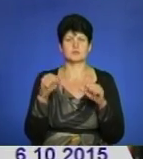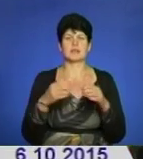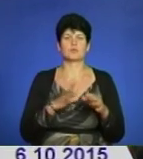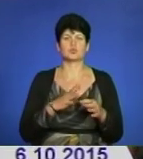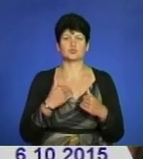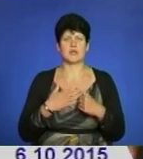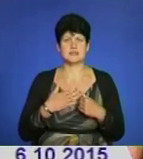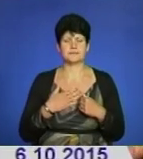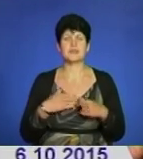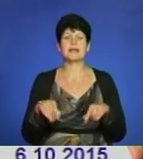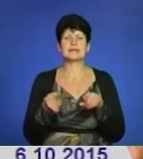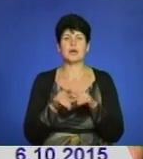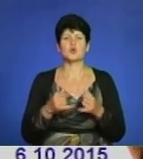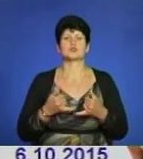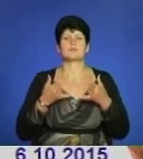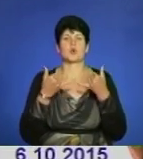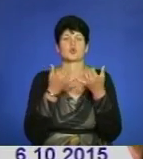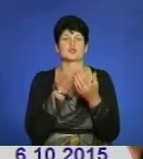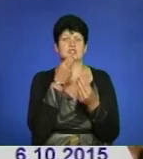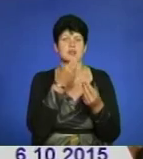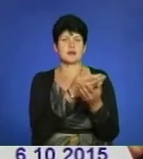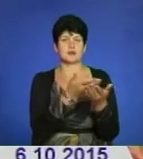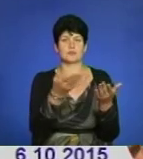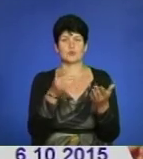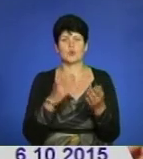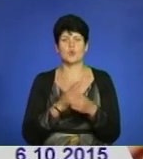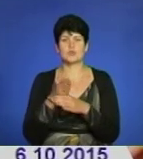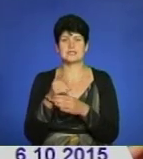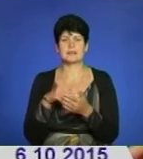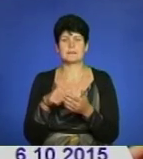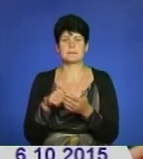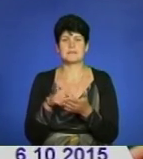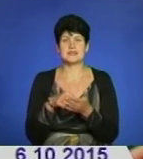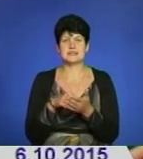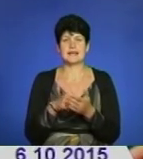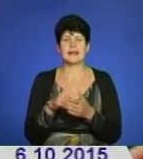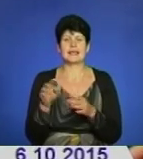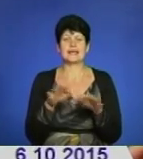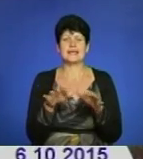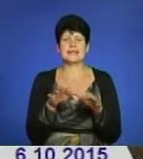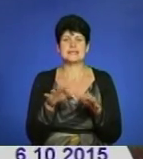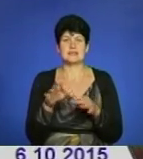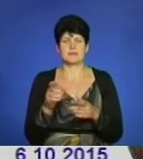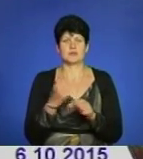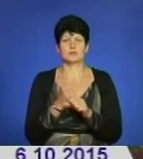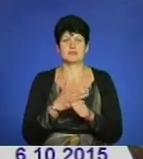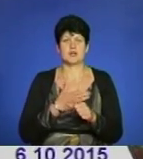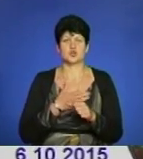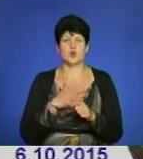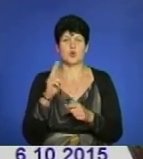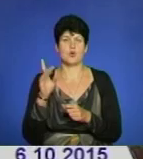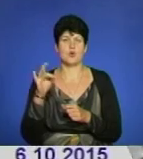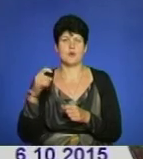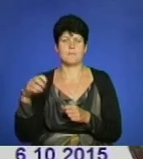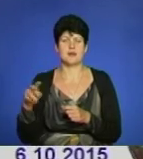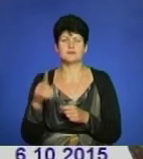Також пригощаємо гостей міста киселем, який зварений з нашого крохмалю. Смачний запах